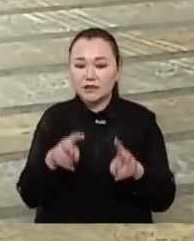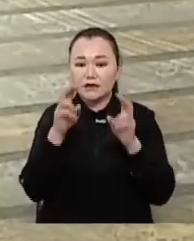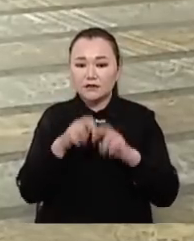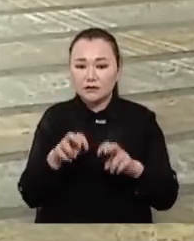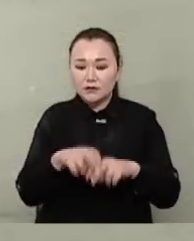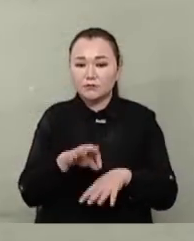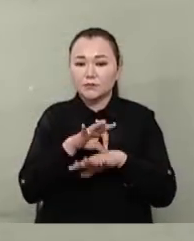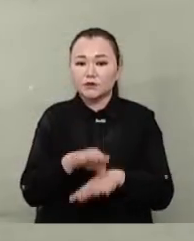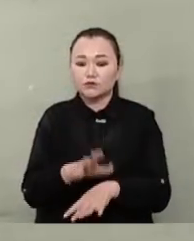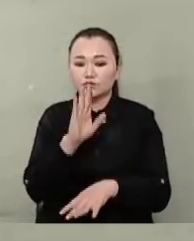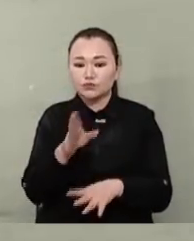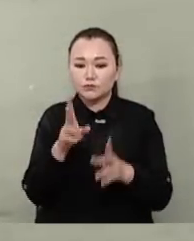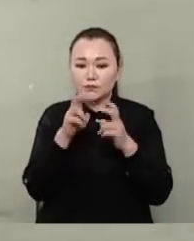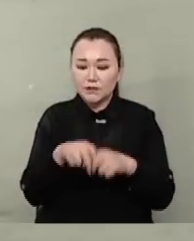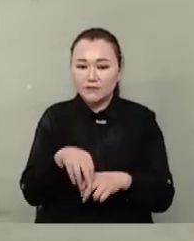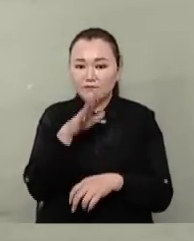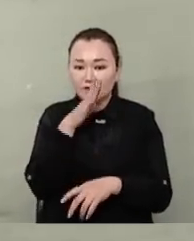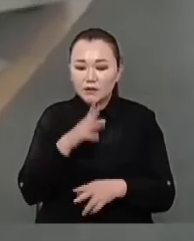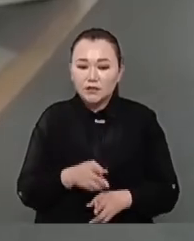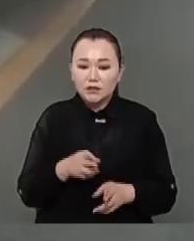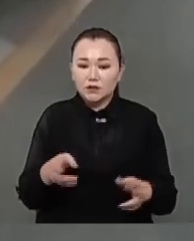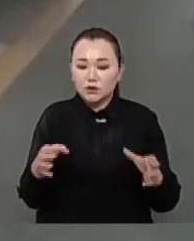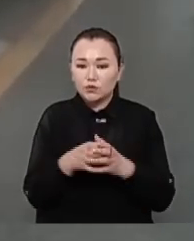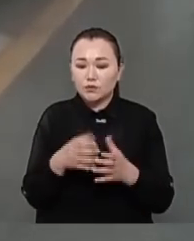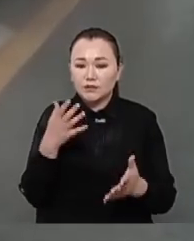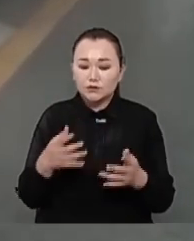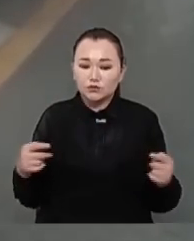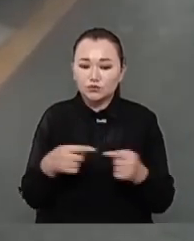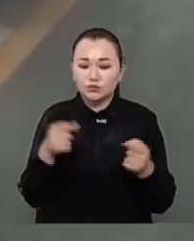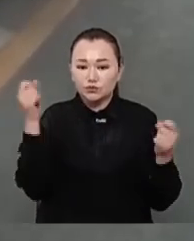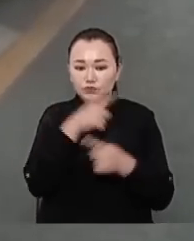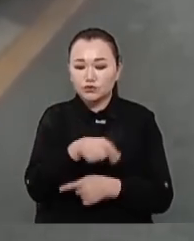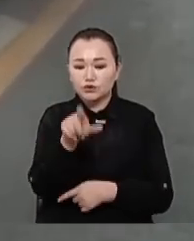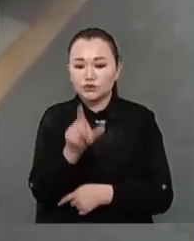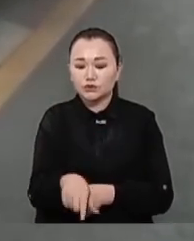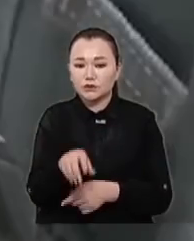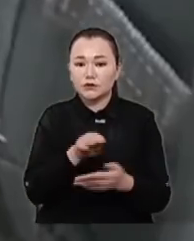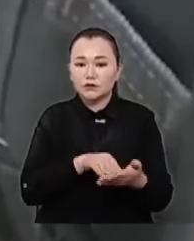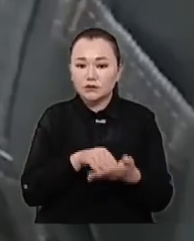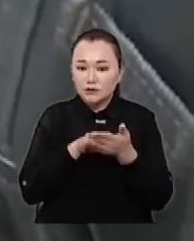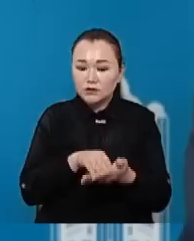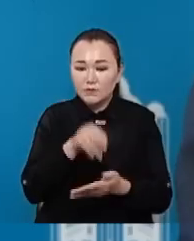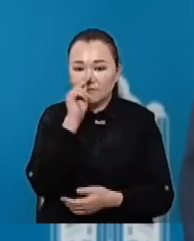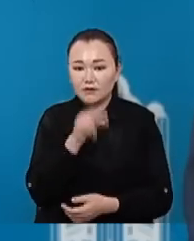сараптамадан өткізіледі. Тексеріс барысында қылмыстың құрамы анықталса, жазба иесі күдікті болып танылады.